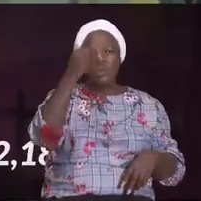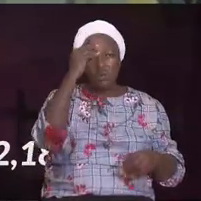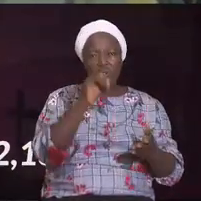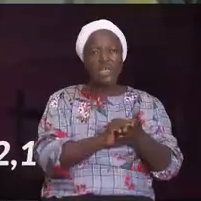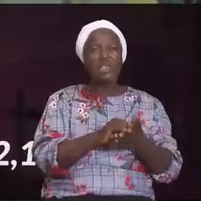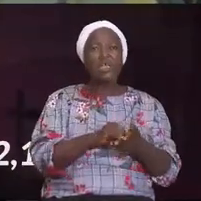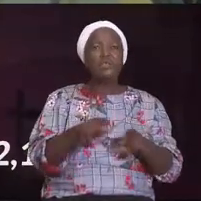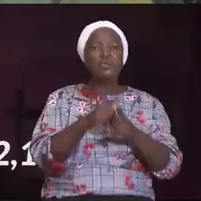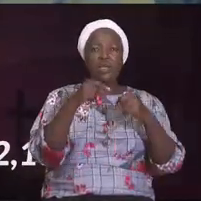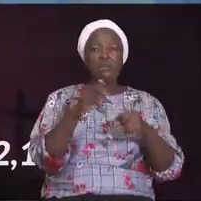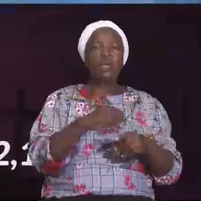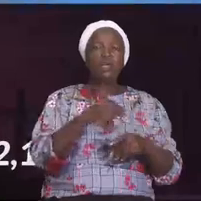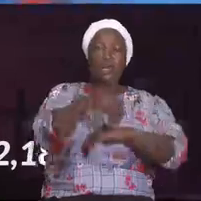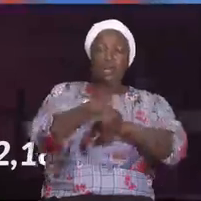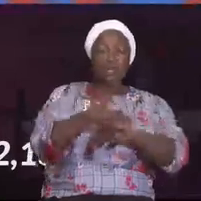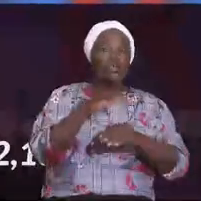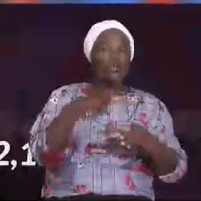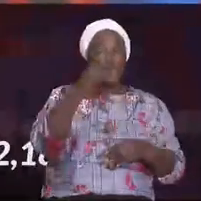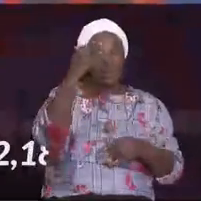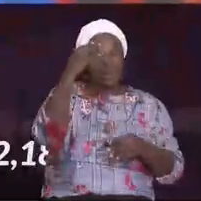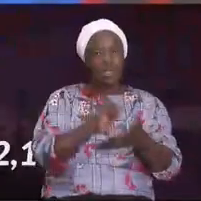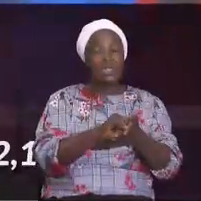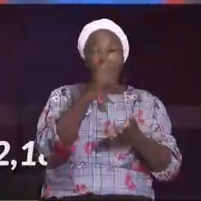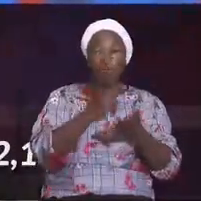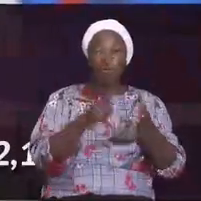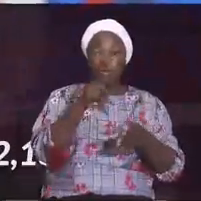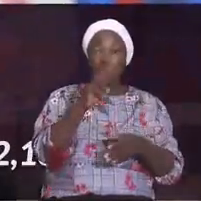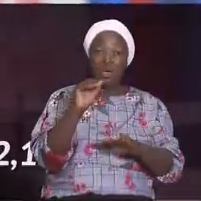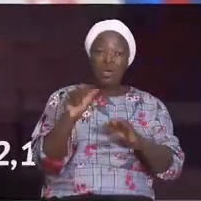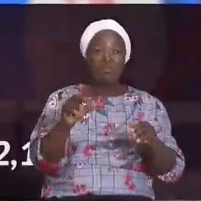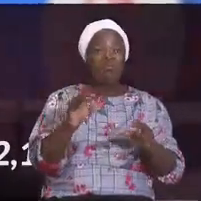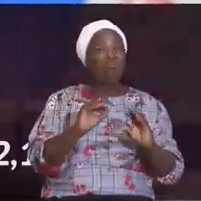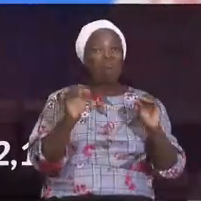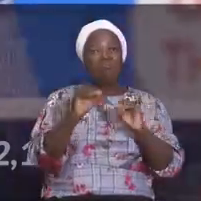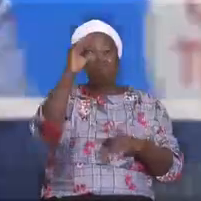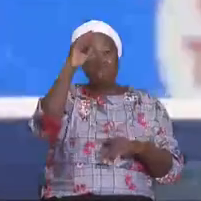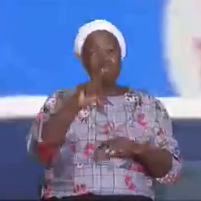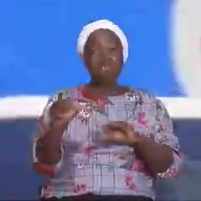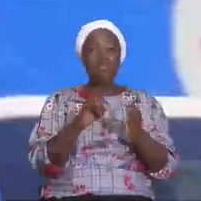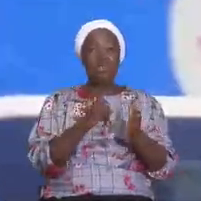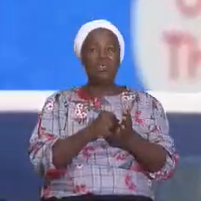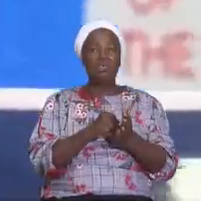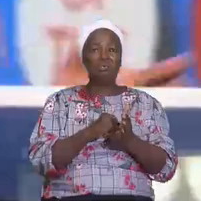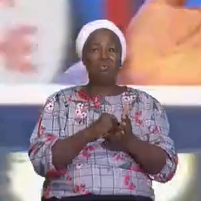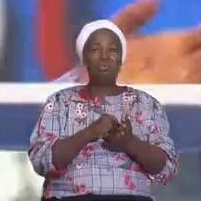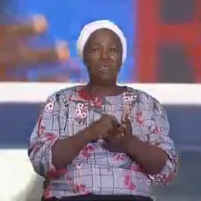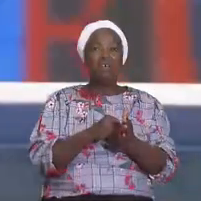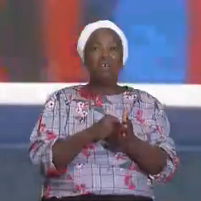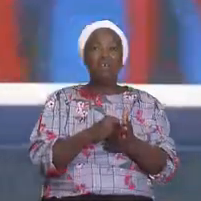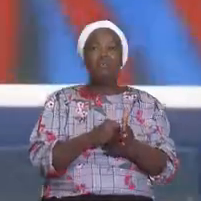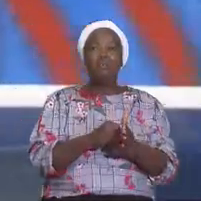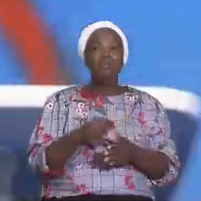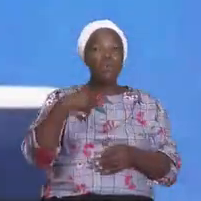2. Nicodème est venu à Jésus et dit, nous savons que tu es un docteur venu. Ce que tu